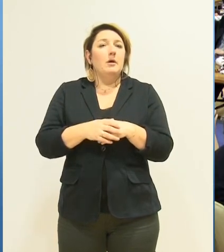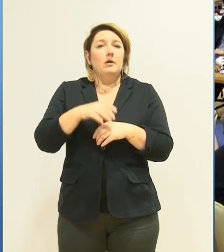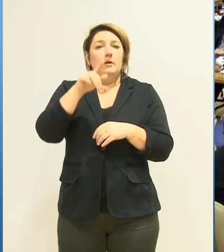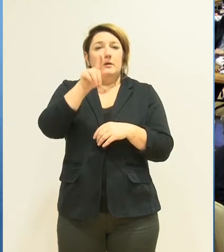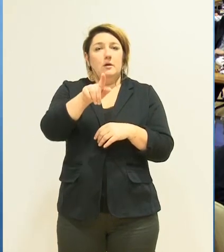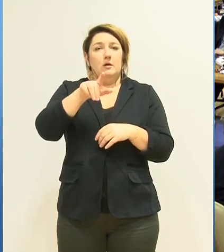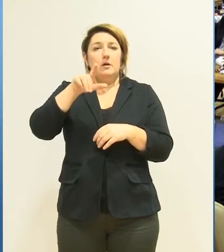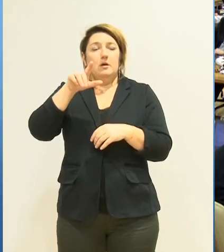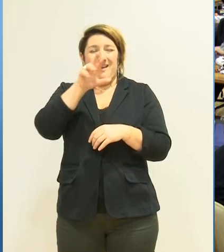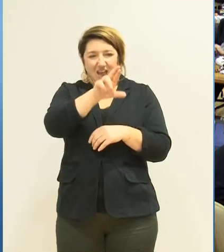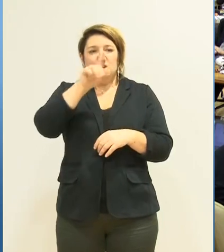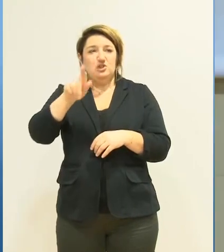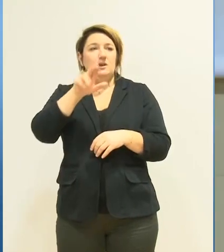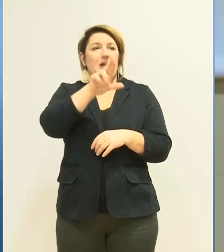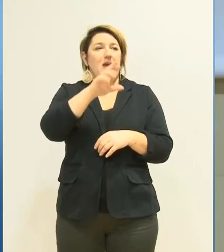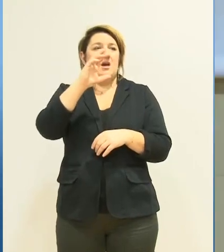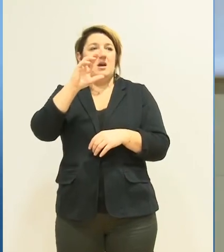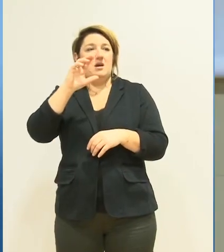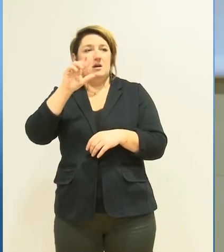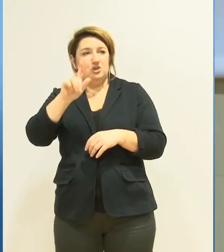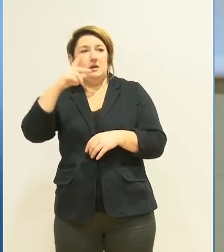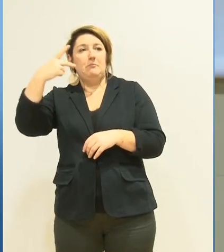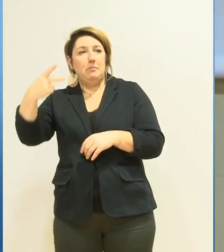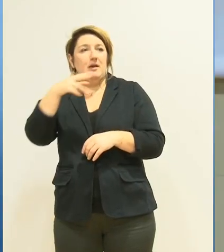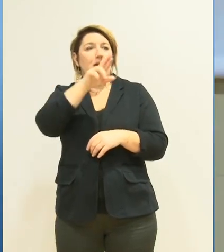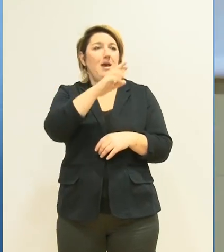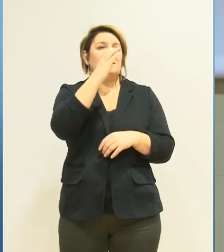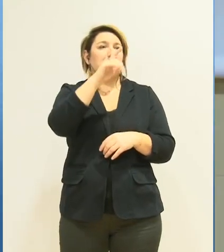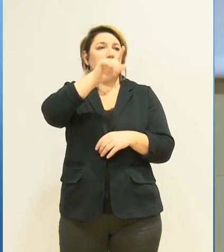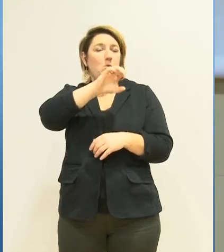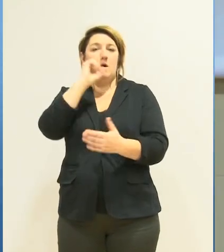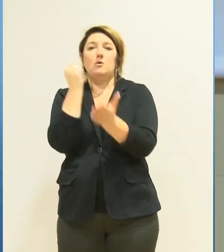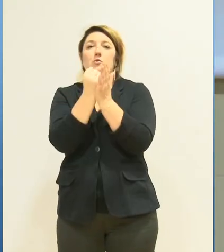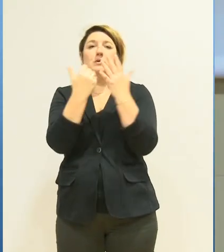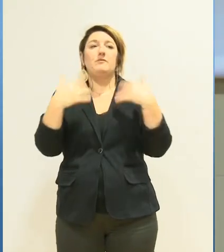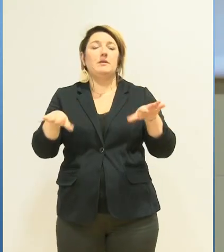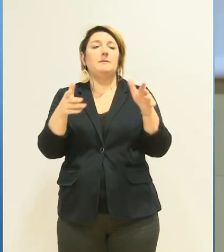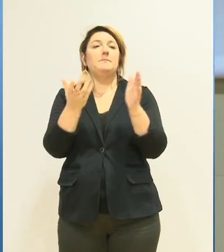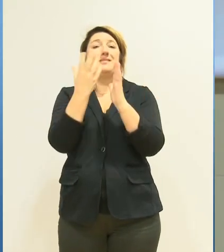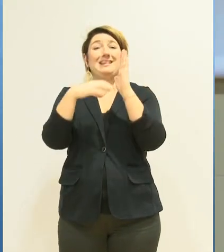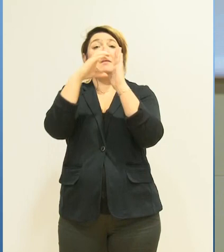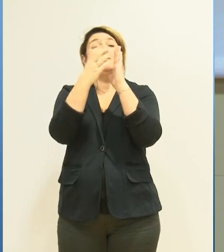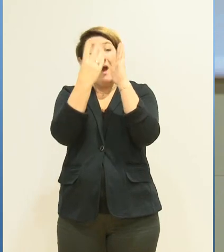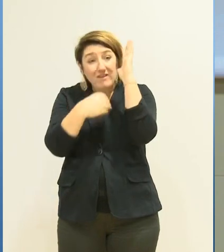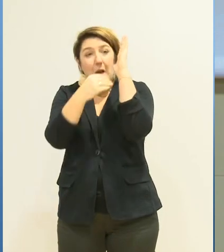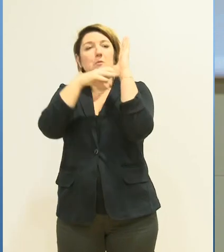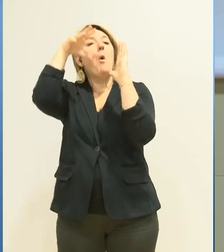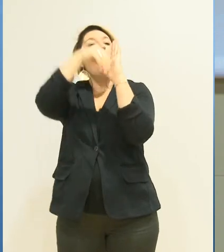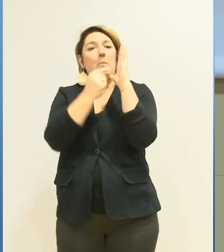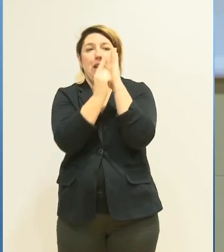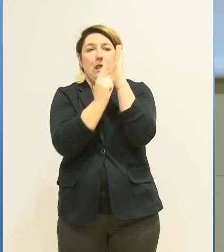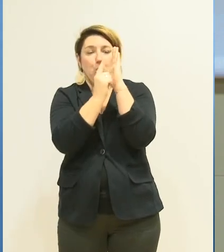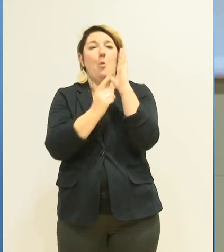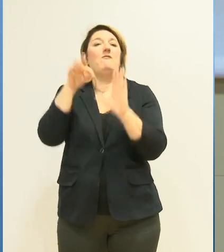rgr gpr cge l'amendement est adopté je mets la délibération ainsi amendé aux voix est